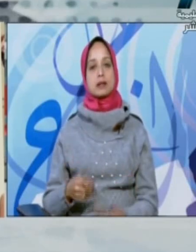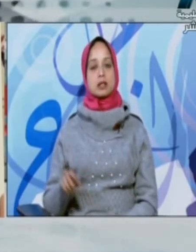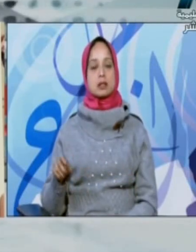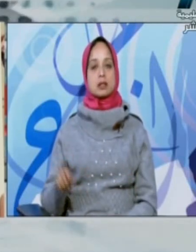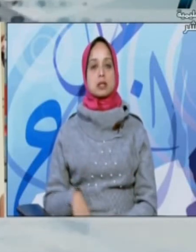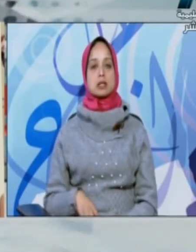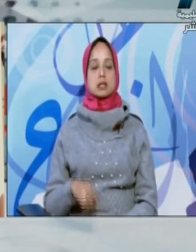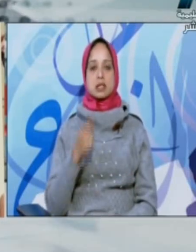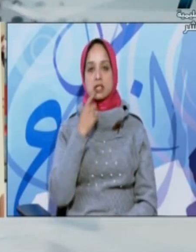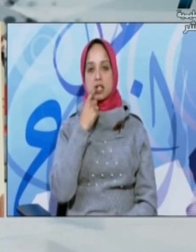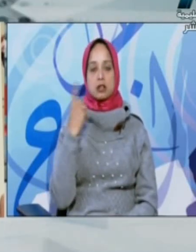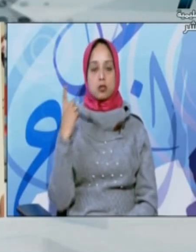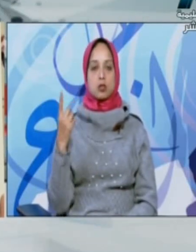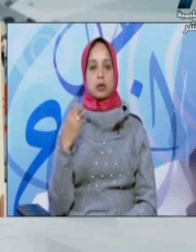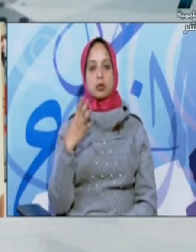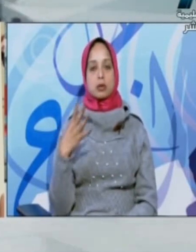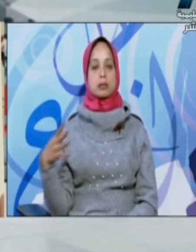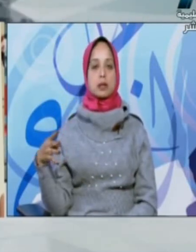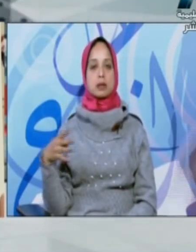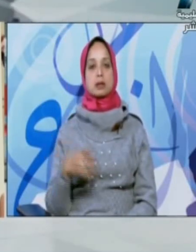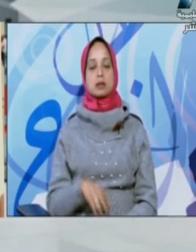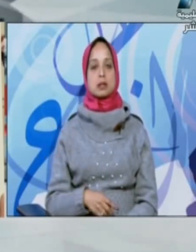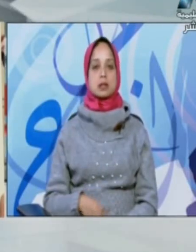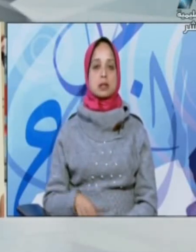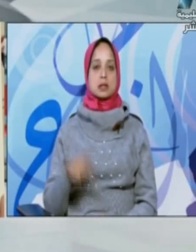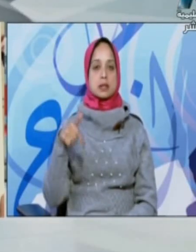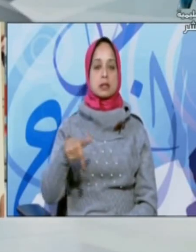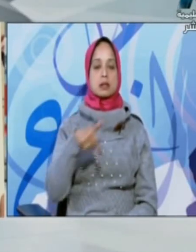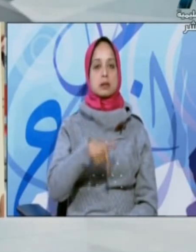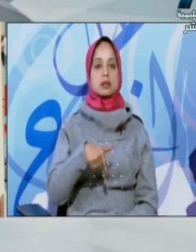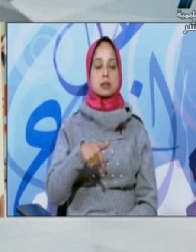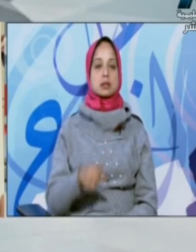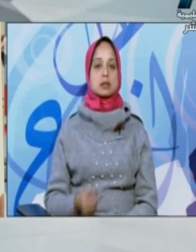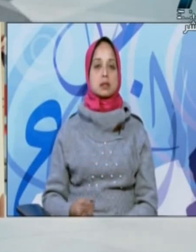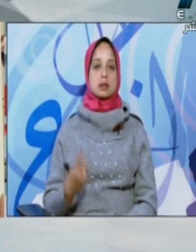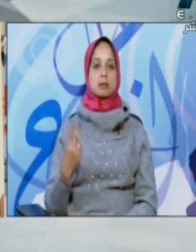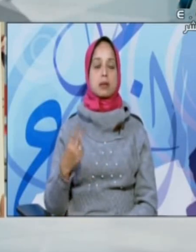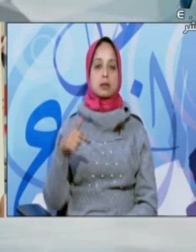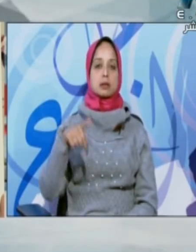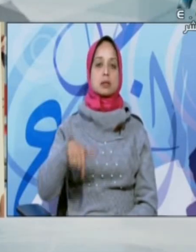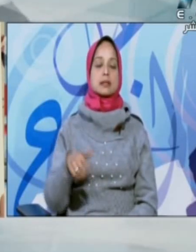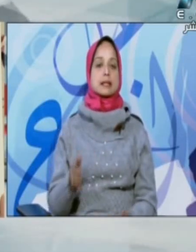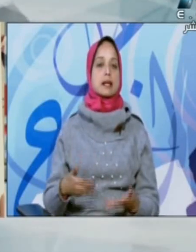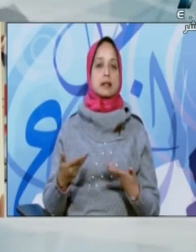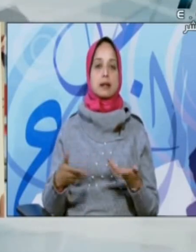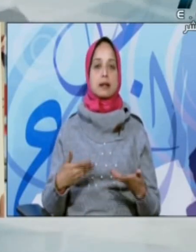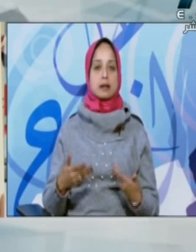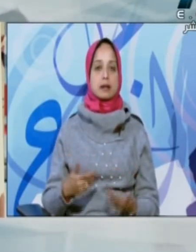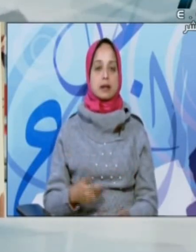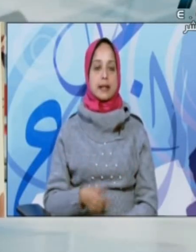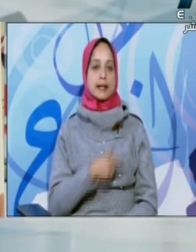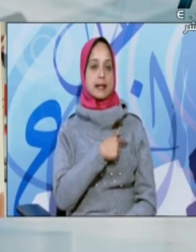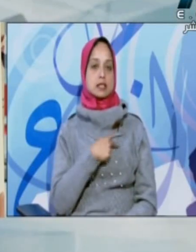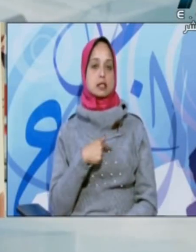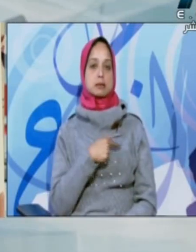41، فرمان 66، 67، 72، 73، 79. دي